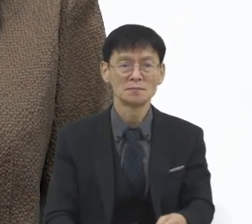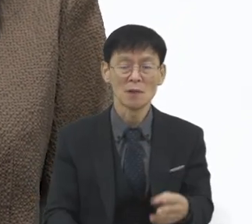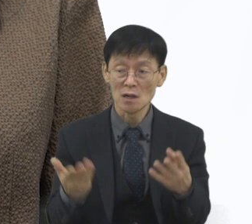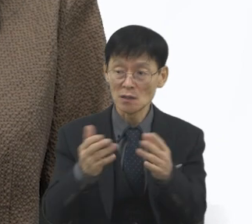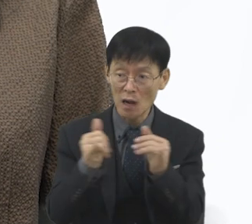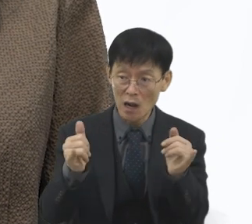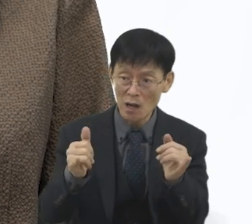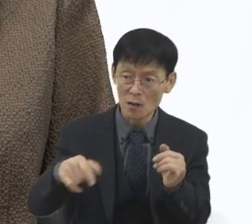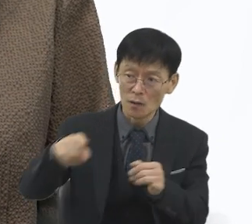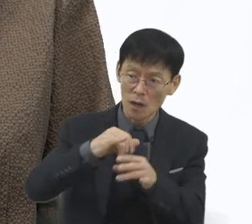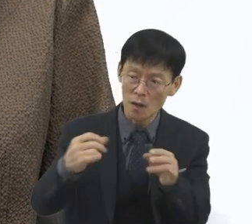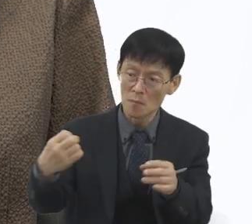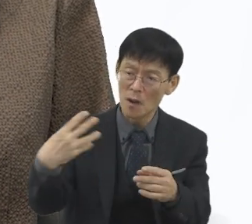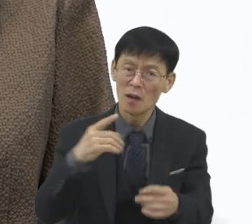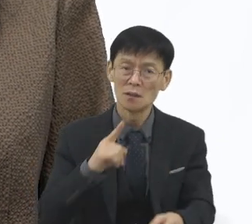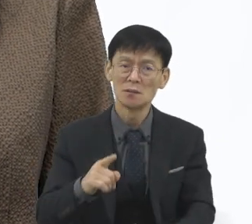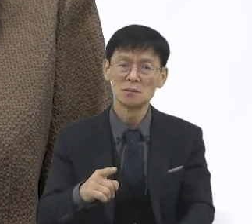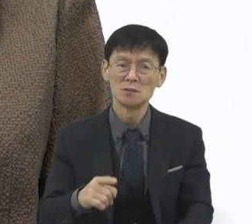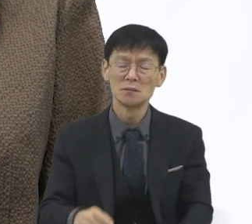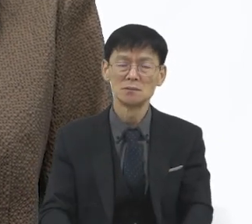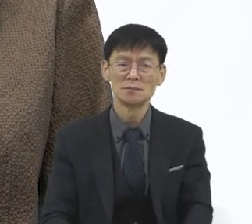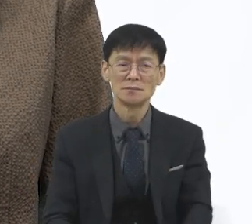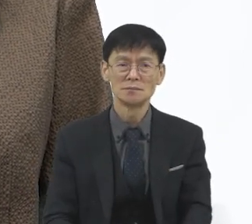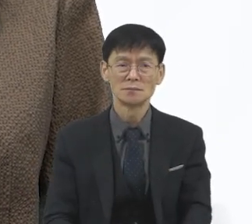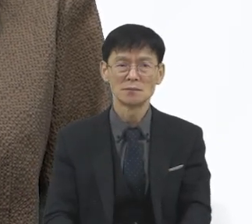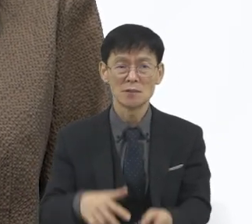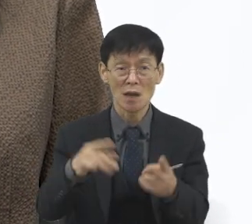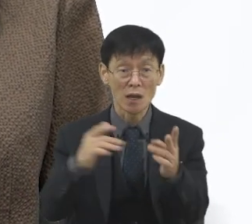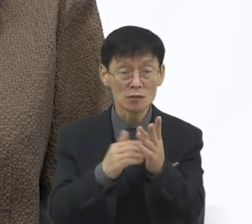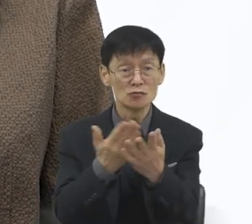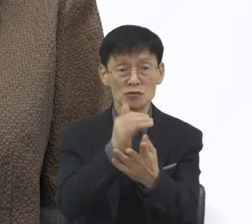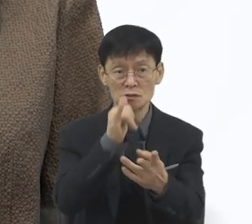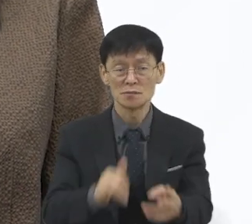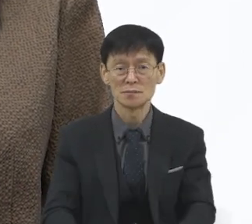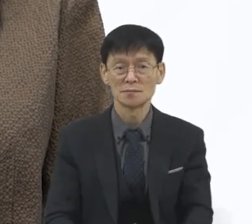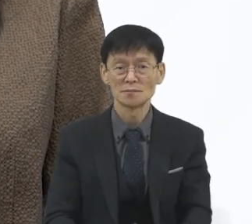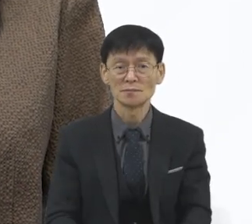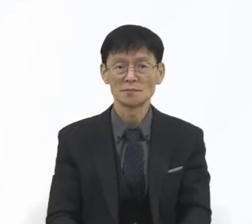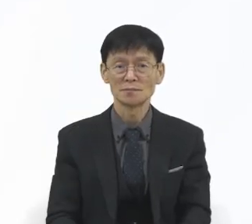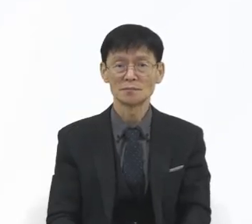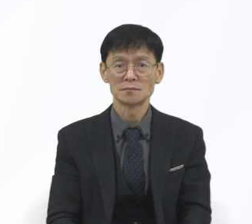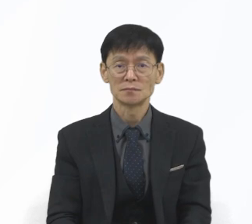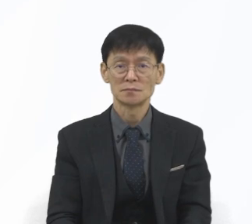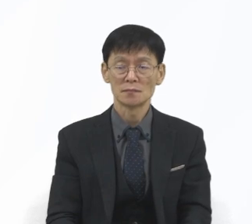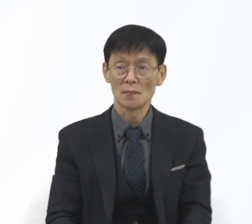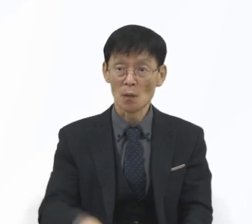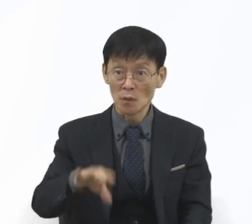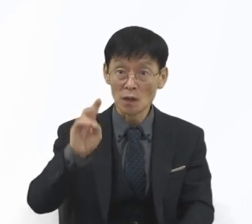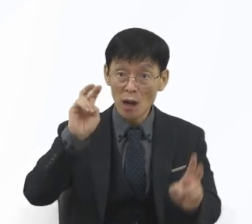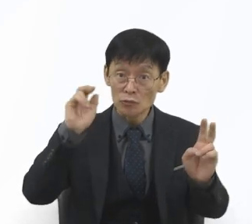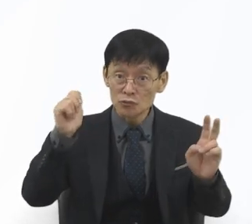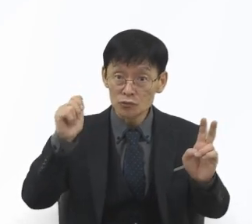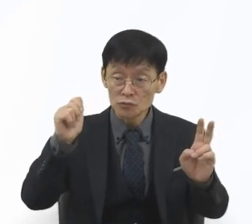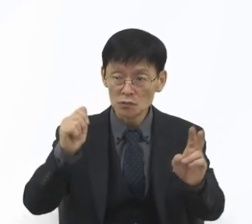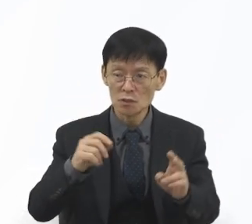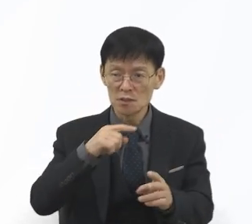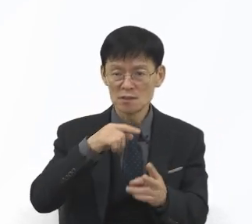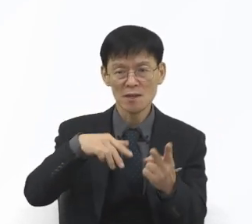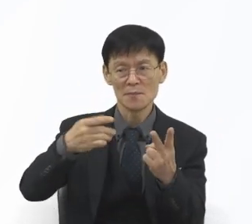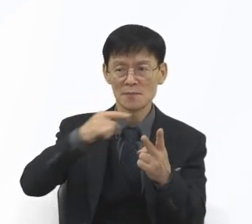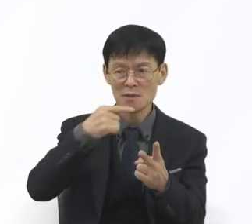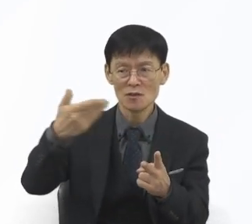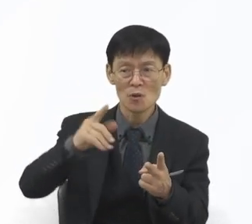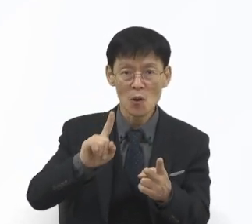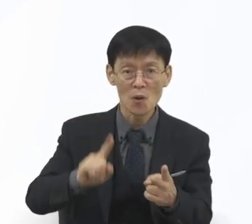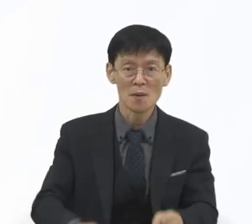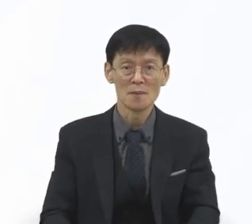네 번째, 주변 사람들, 동료들이 하는 2차 피해로 구분해 볼 수 있습니다. 먼저 사업주가 하는 2차